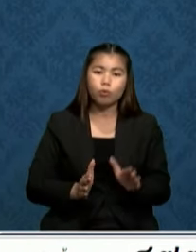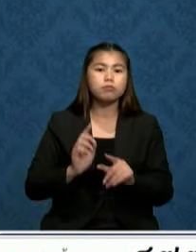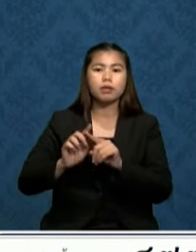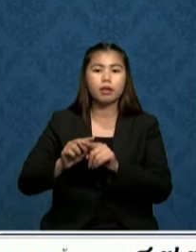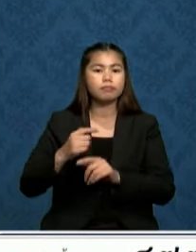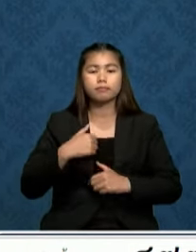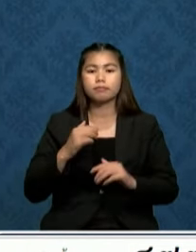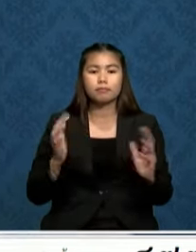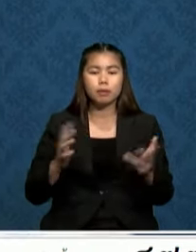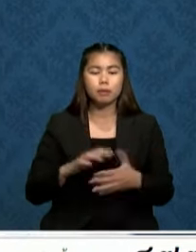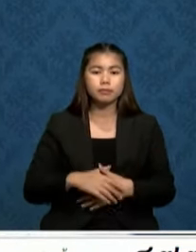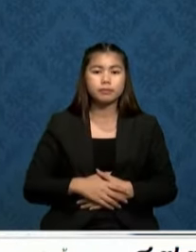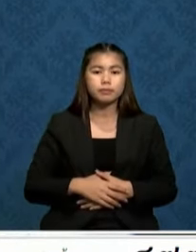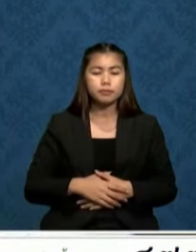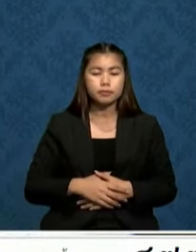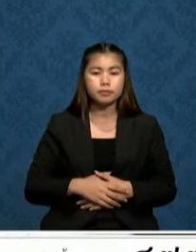เพระฉะนั้นท้ายทสุด umbrella